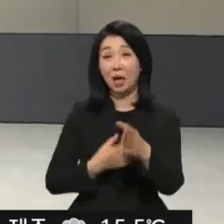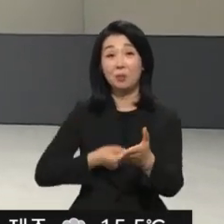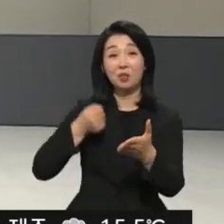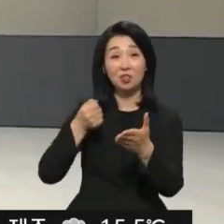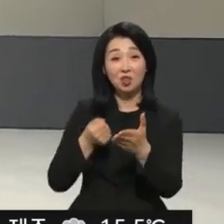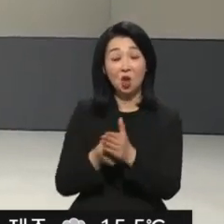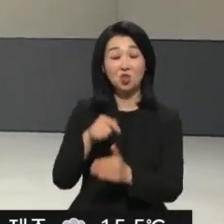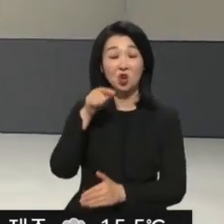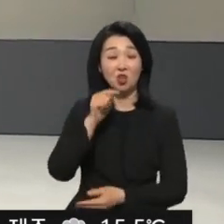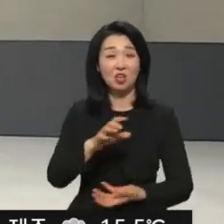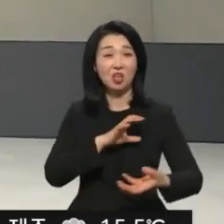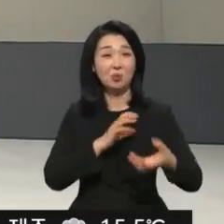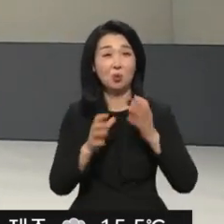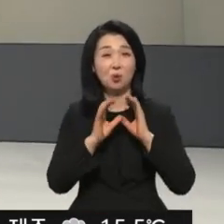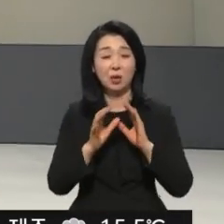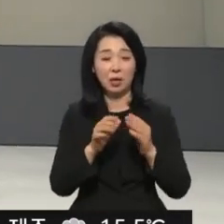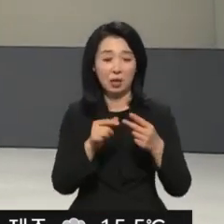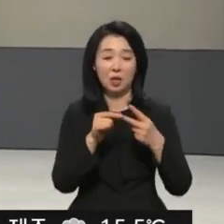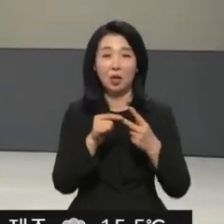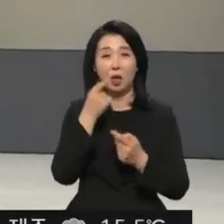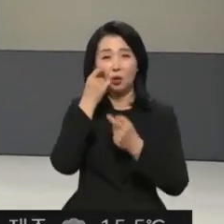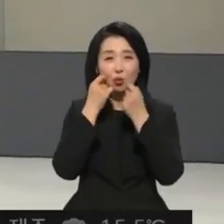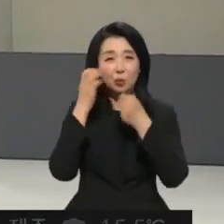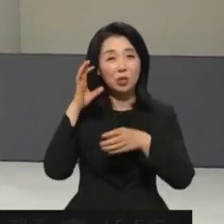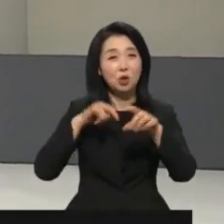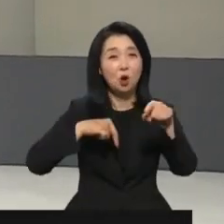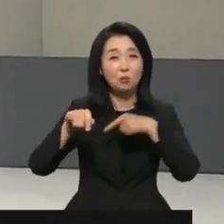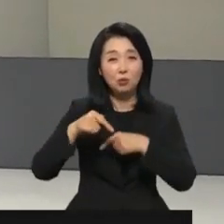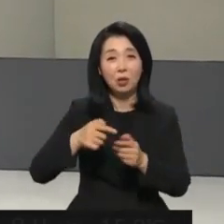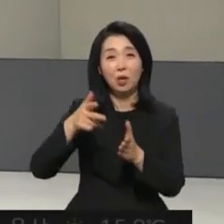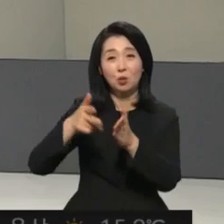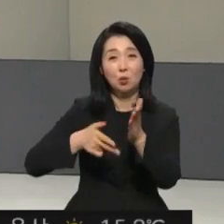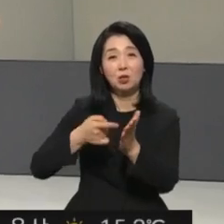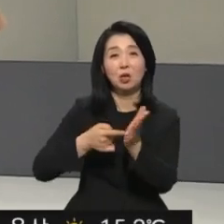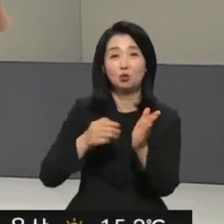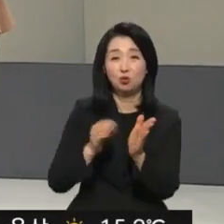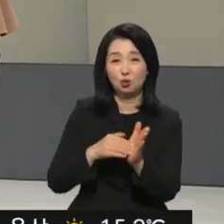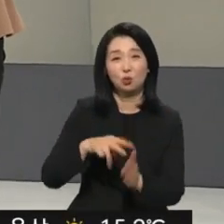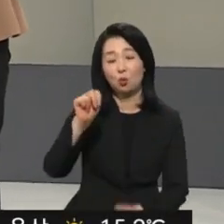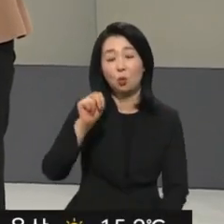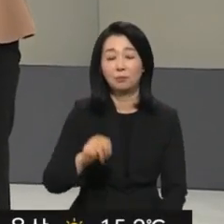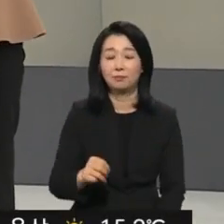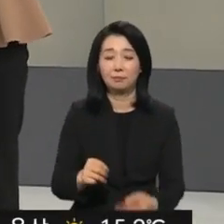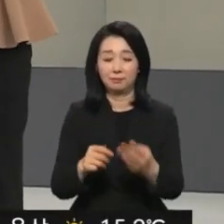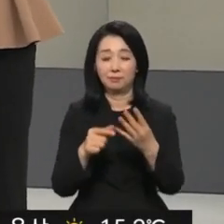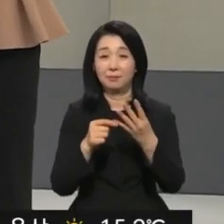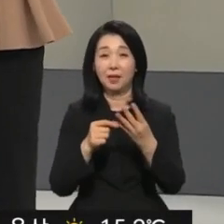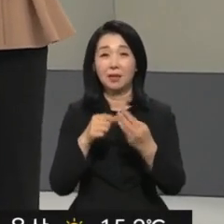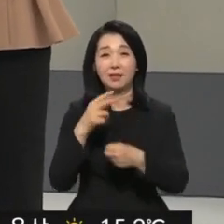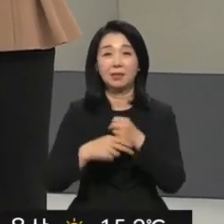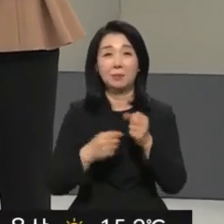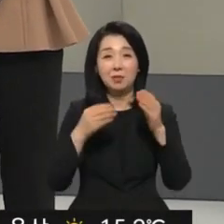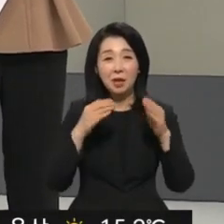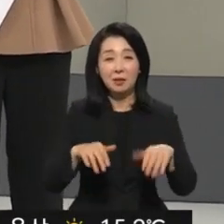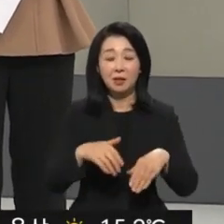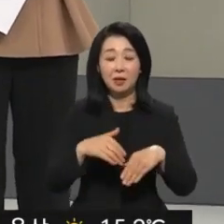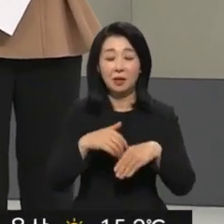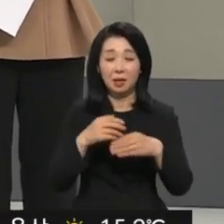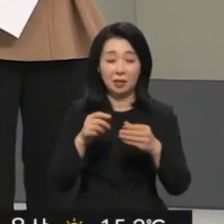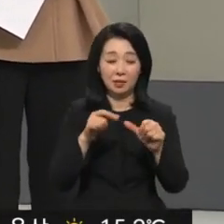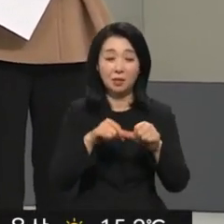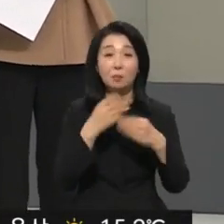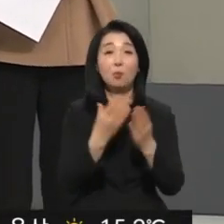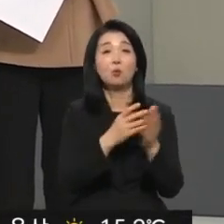답정너 토론회 눈물의 청문회 공장 수술 노후 3년 안에 전면 중단입니다 일본의